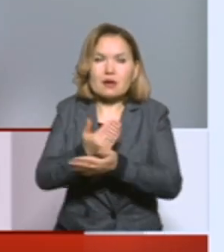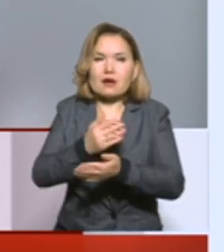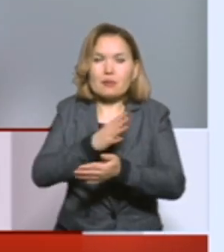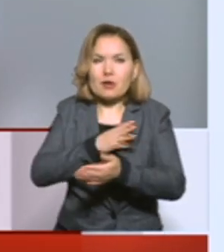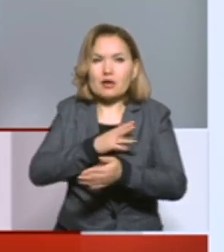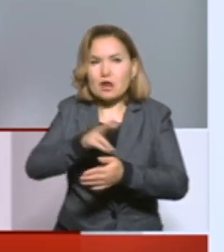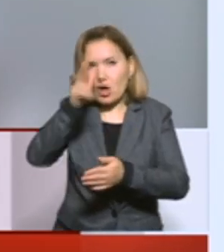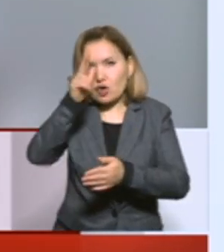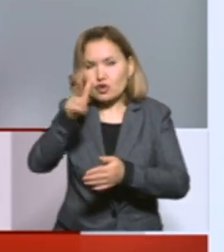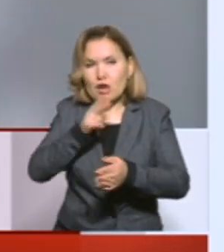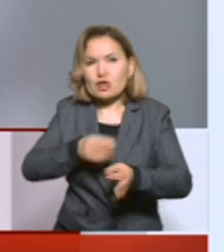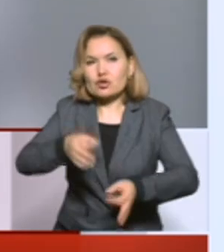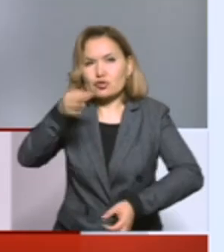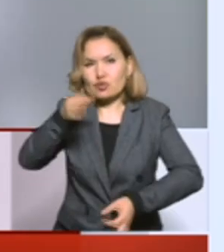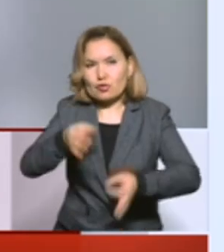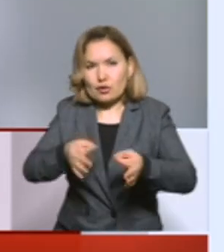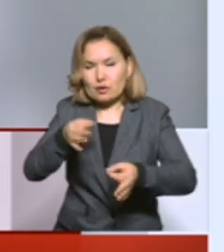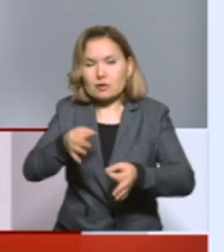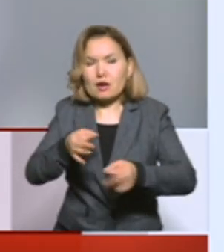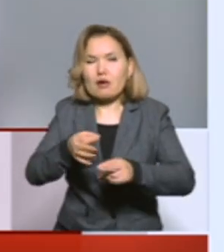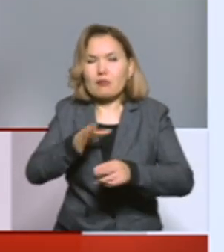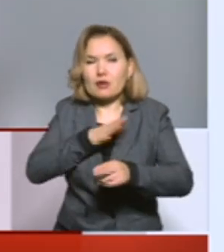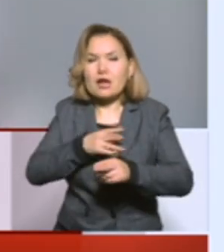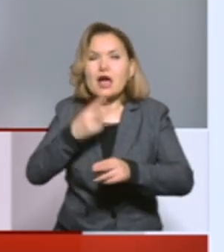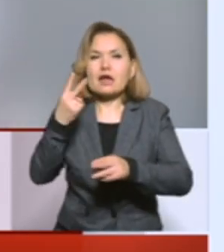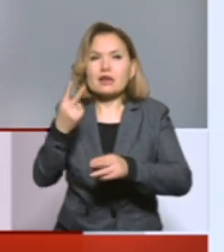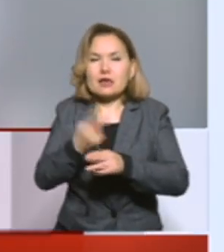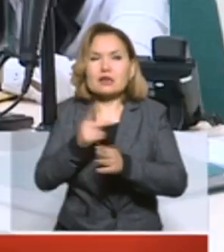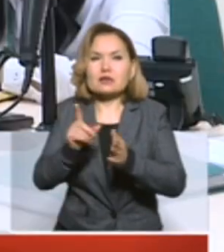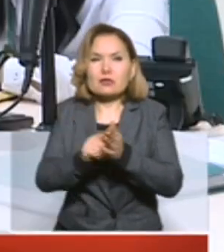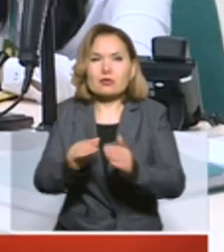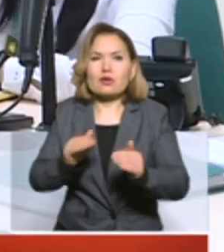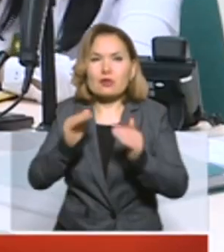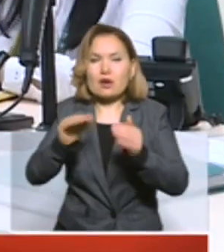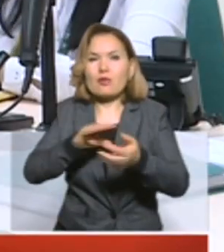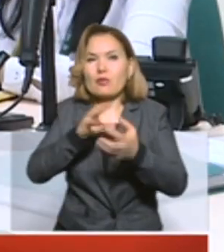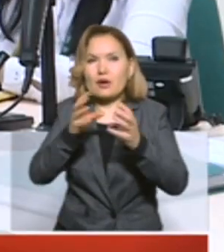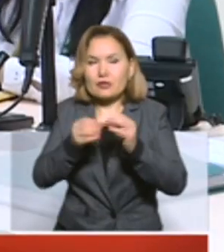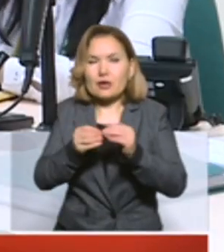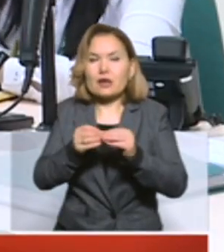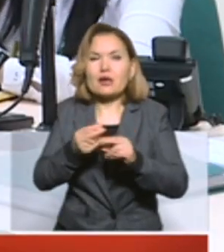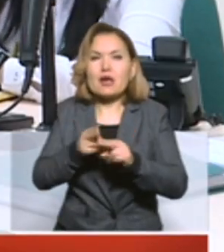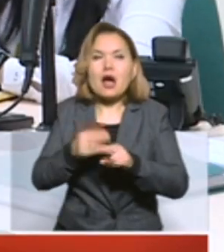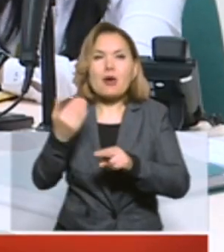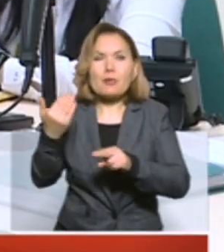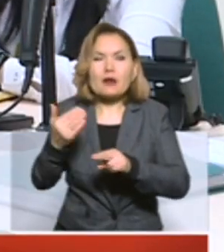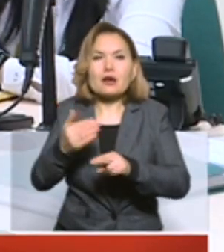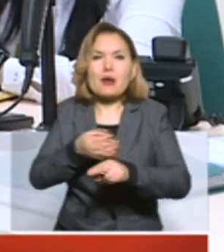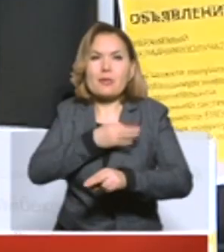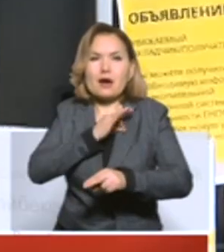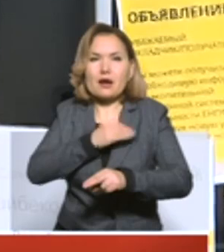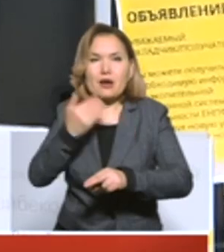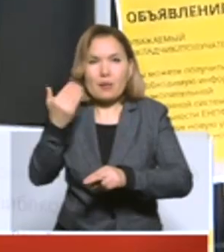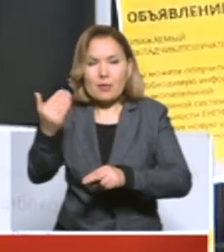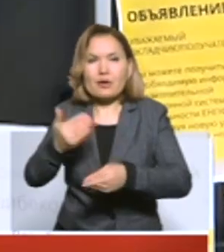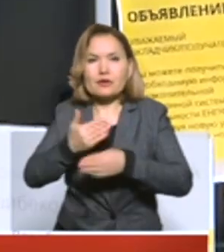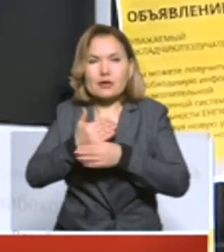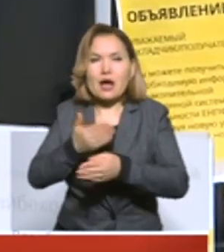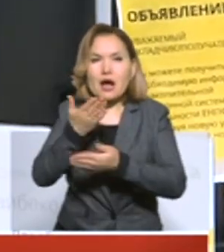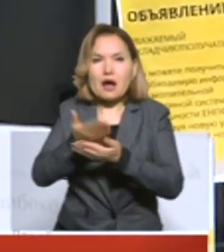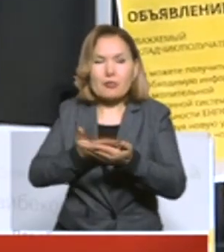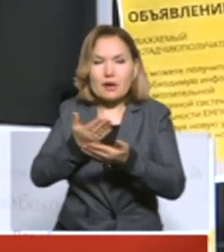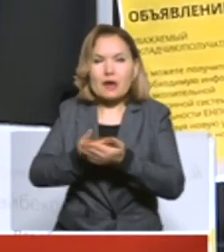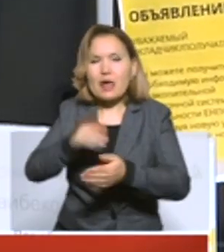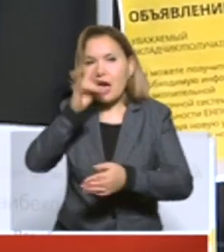3 ay sotta bolduk. 2 esege köbeytildi. Осы бағытта қызмет көрсететін заңгер Меруерт Әдеп қызының